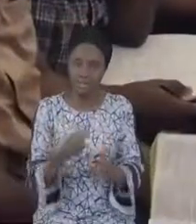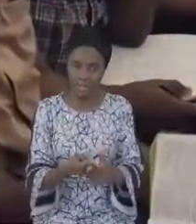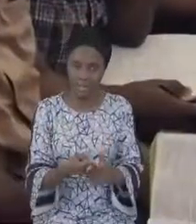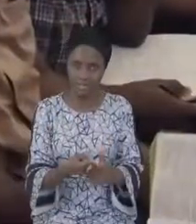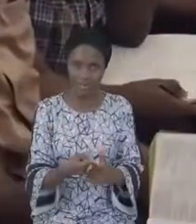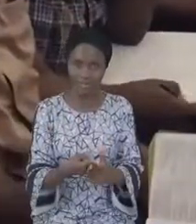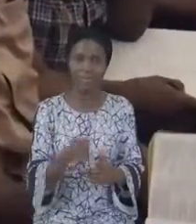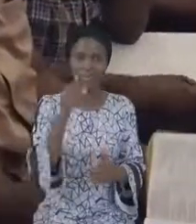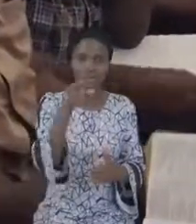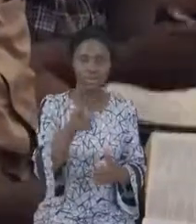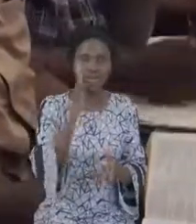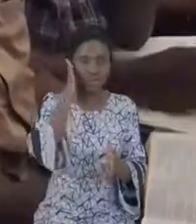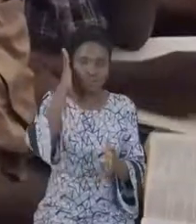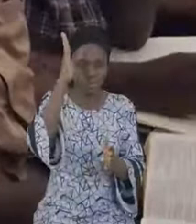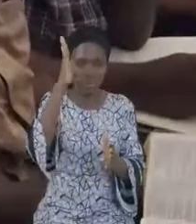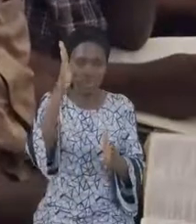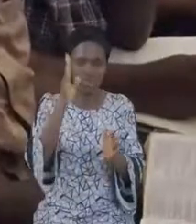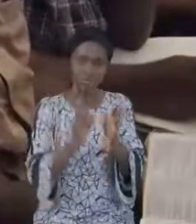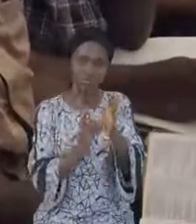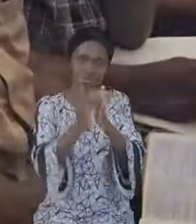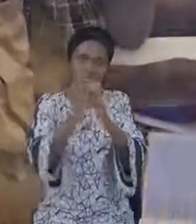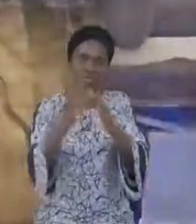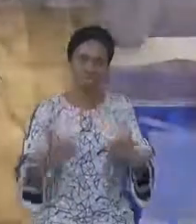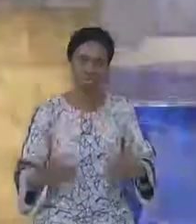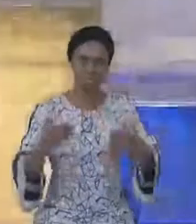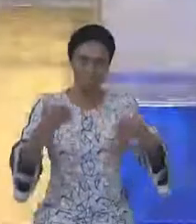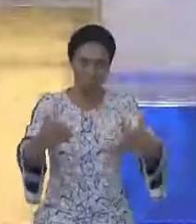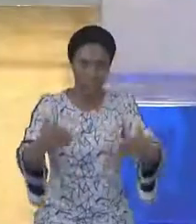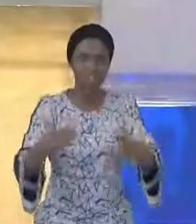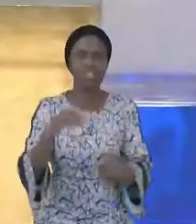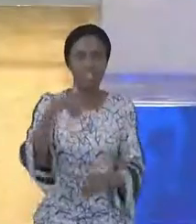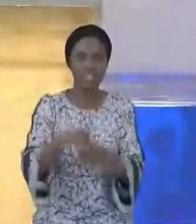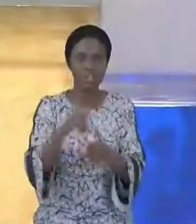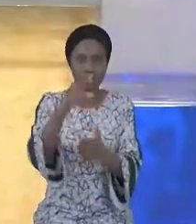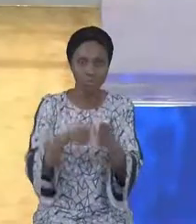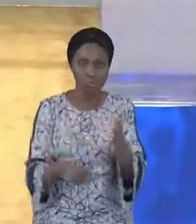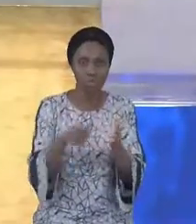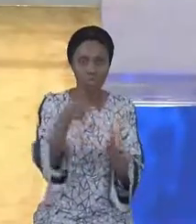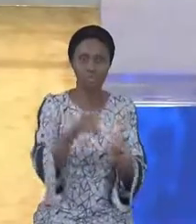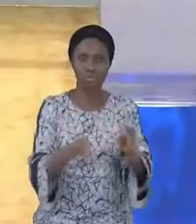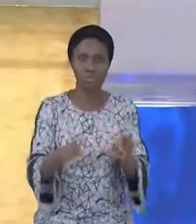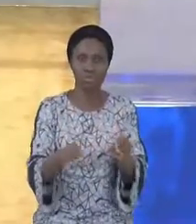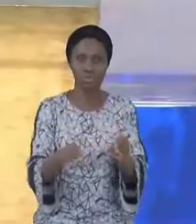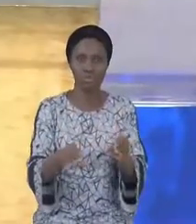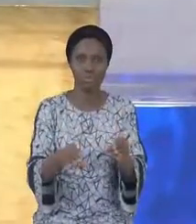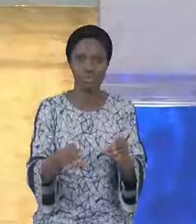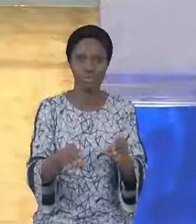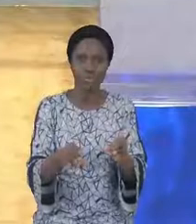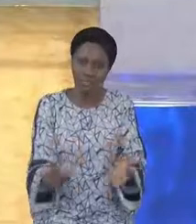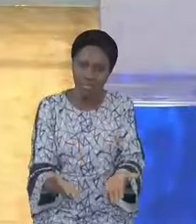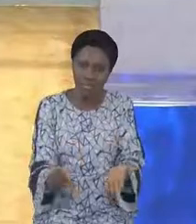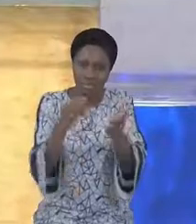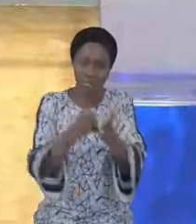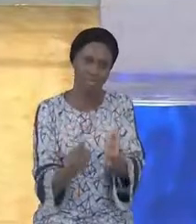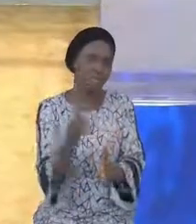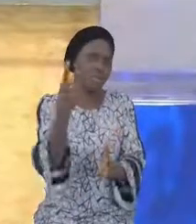Et puis vous avancez, vous avancez. Ce que vous faites, alors il faut élever cela. Les